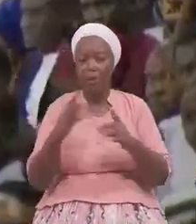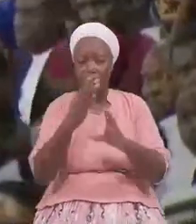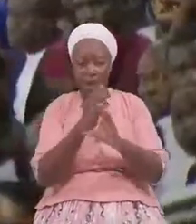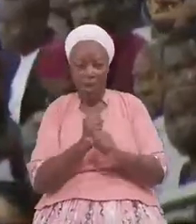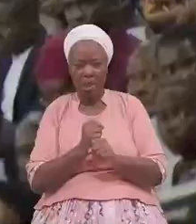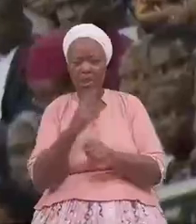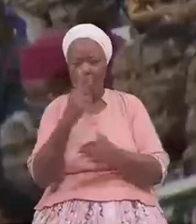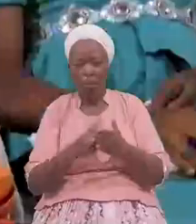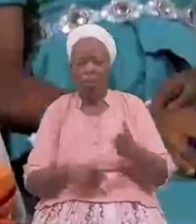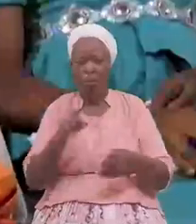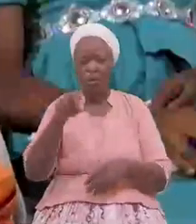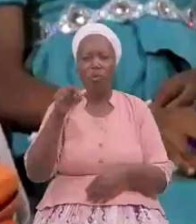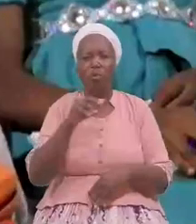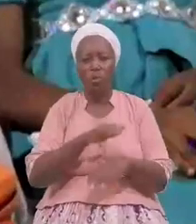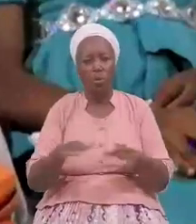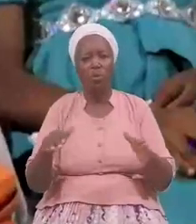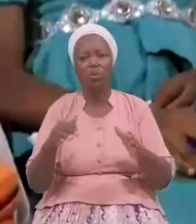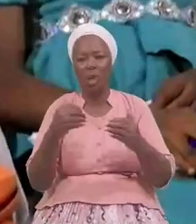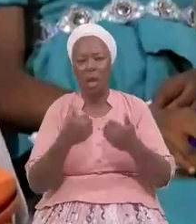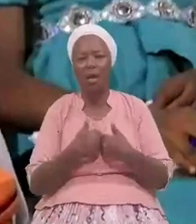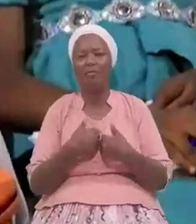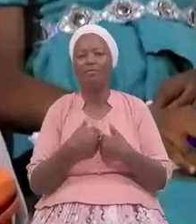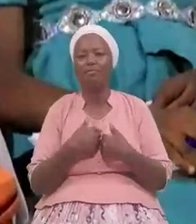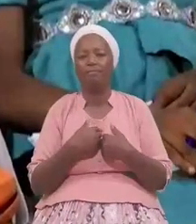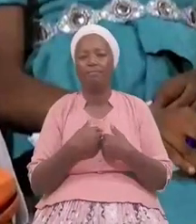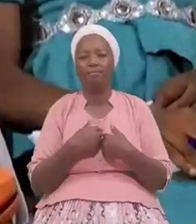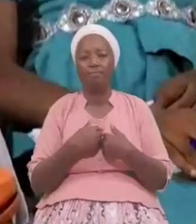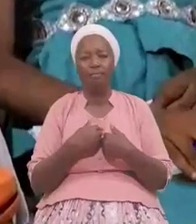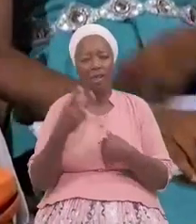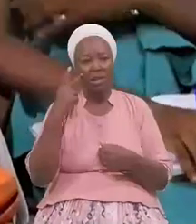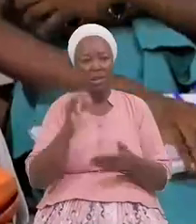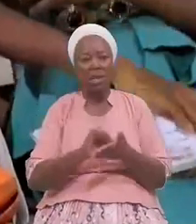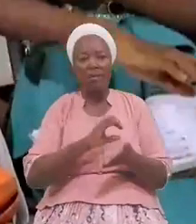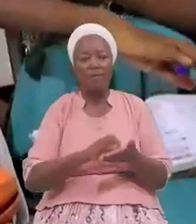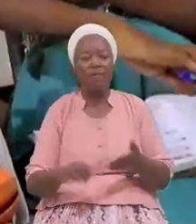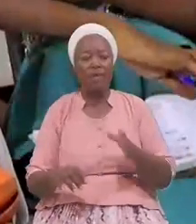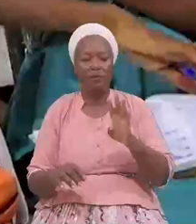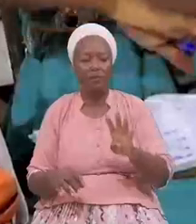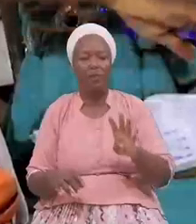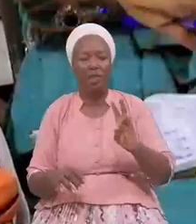n'as pas. Voyons ce verset 47.